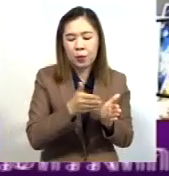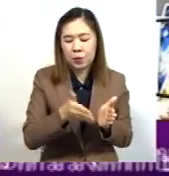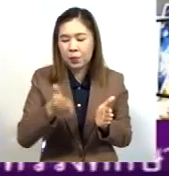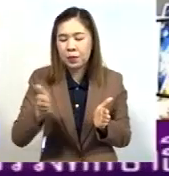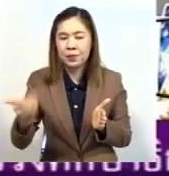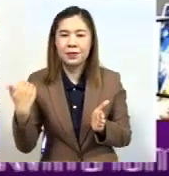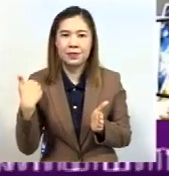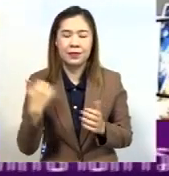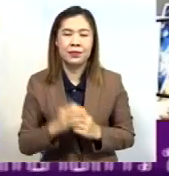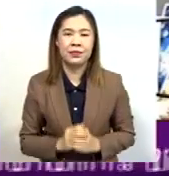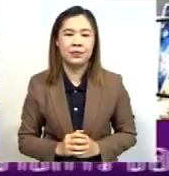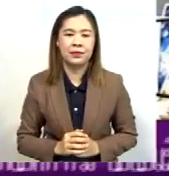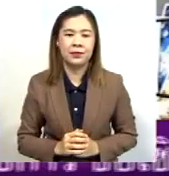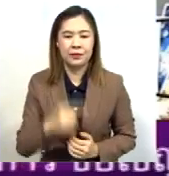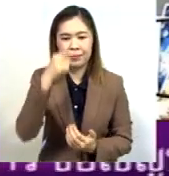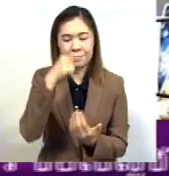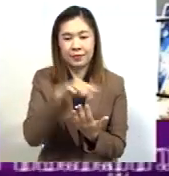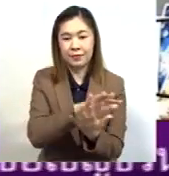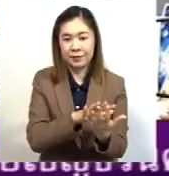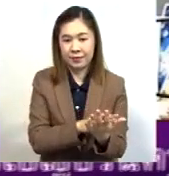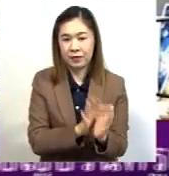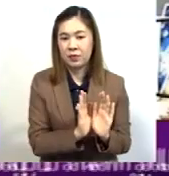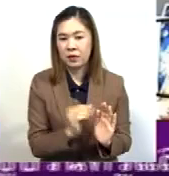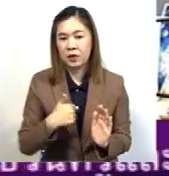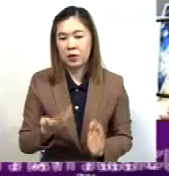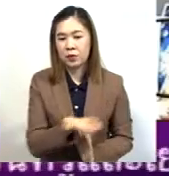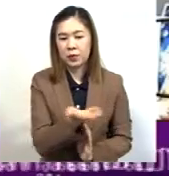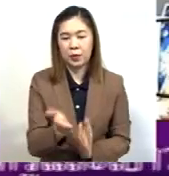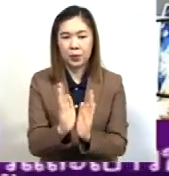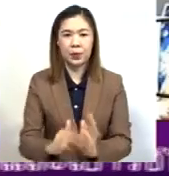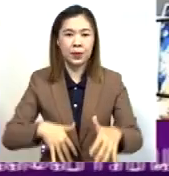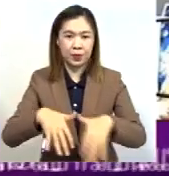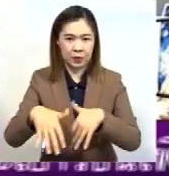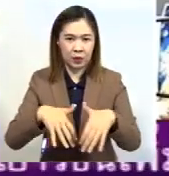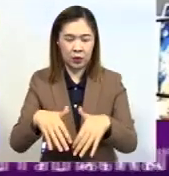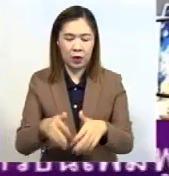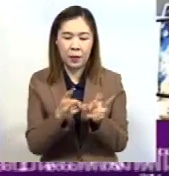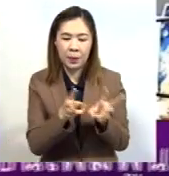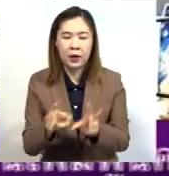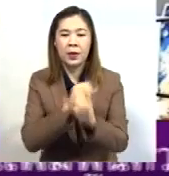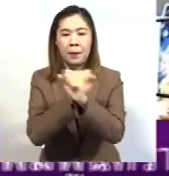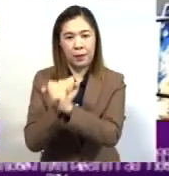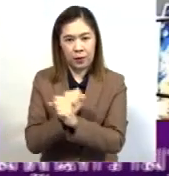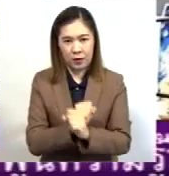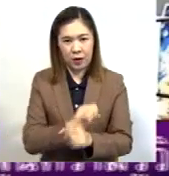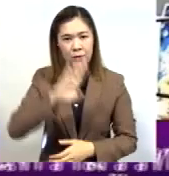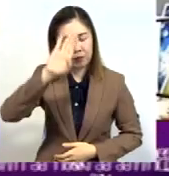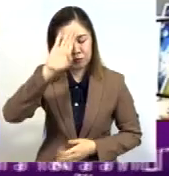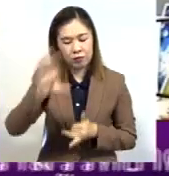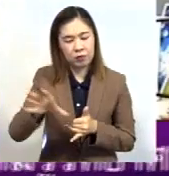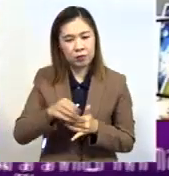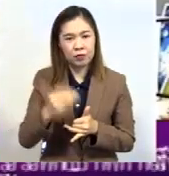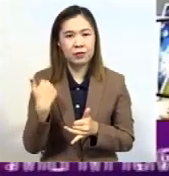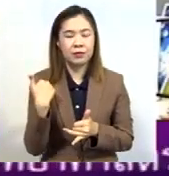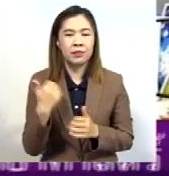ครับอันนี้คือส่วนที่อยู่ในประเทศไทยอีกส่วนหนึ่งคือเรื่องของการทำให้ประชาชนทุกคนเป็นส่วนหนึ่งของการป้องกันโรคนะครับพรุ่งนี้จะดีม